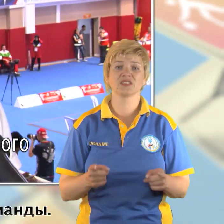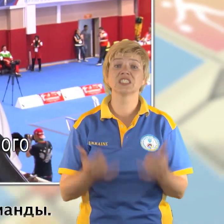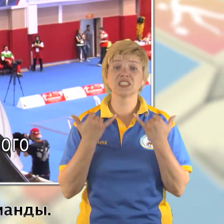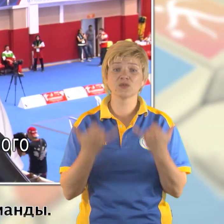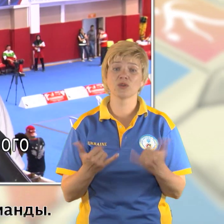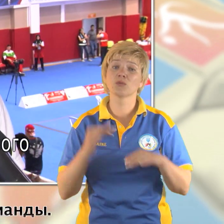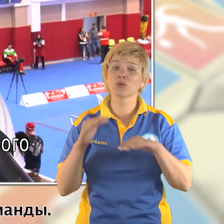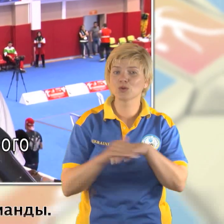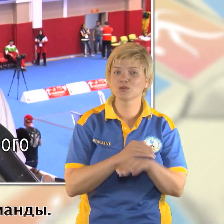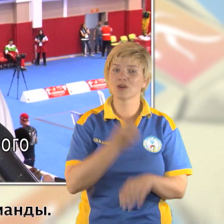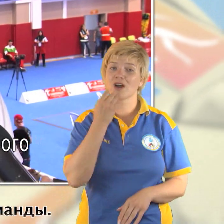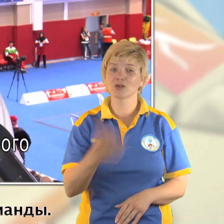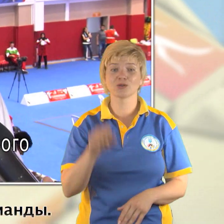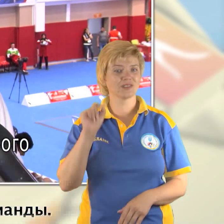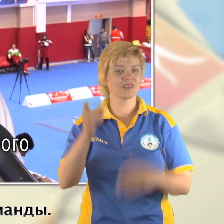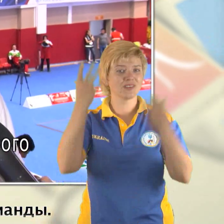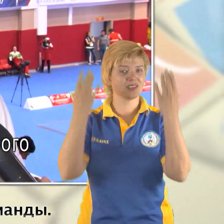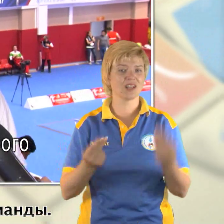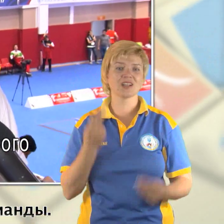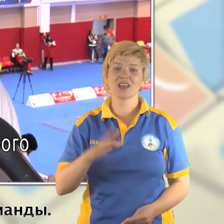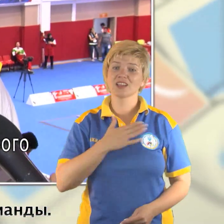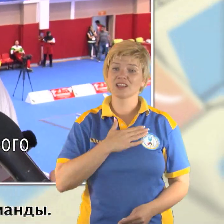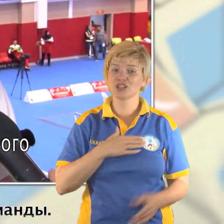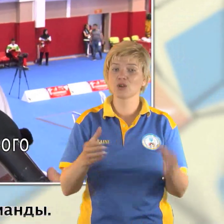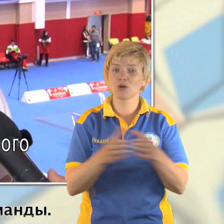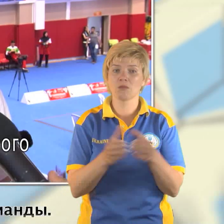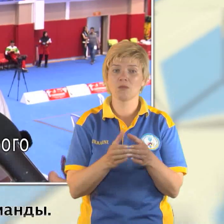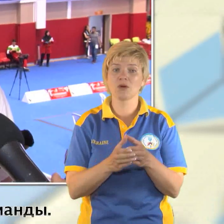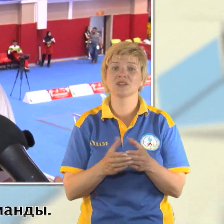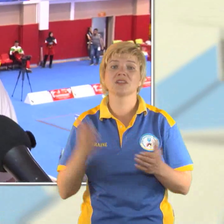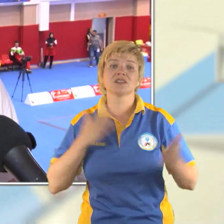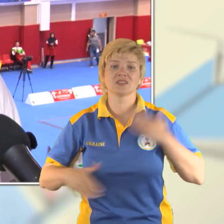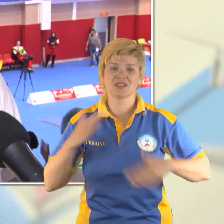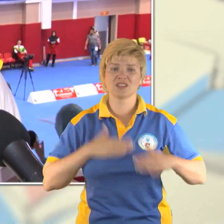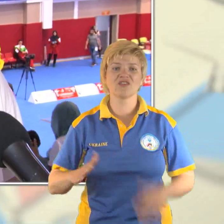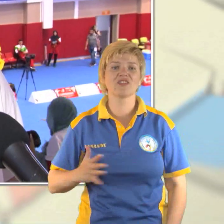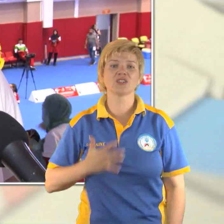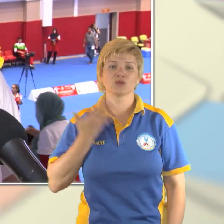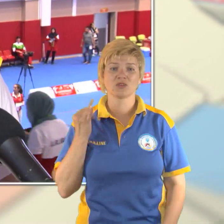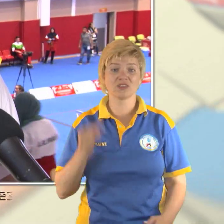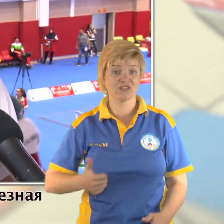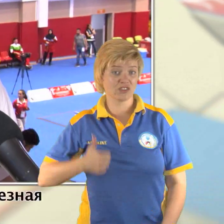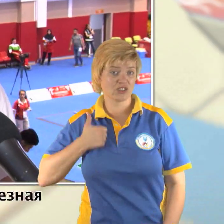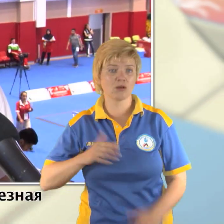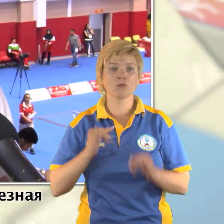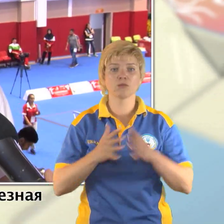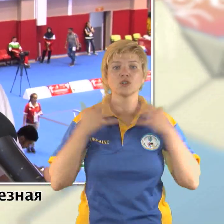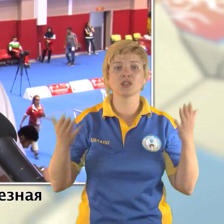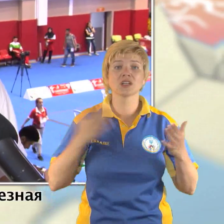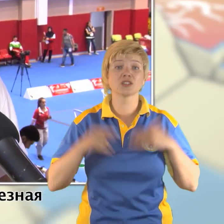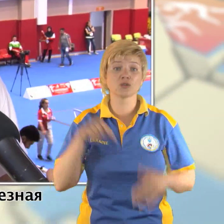Дійсно, сьогодні настоящий, по-доброму, золотий день для нашої української команди. Емоції, восторг, восхищення